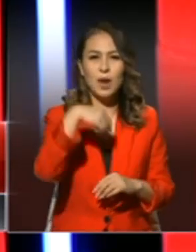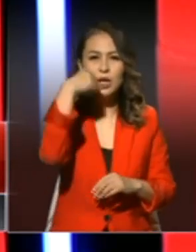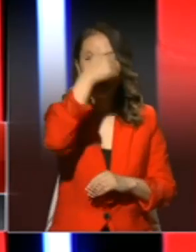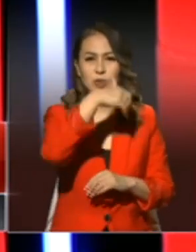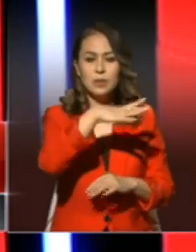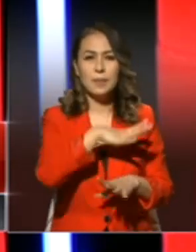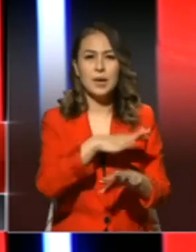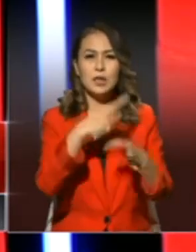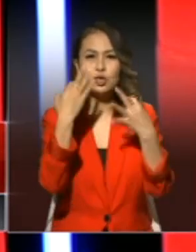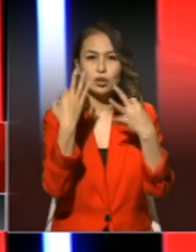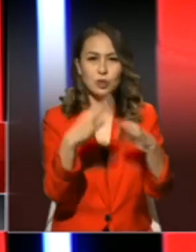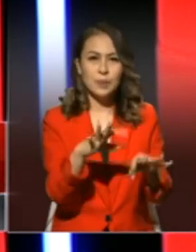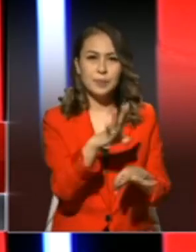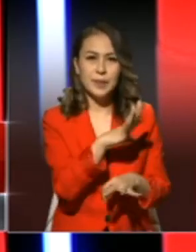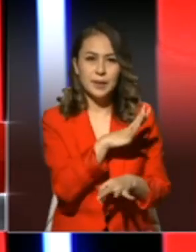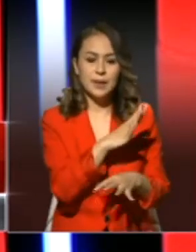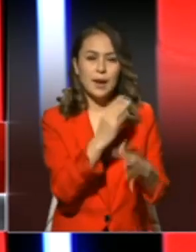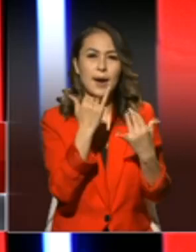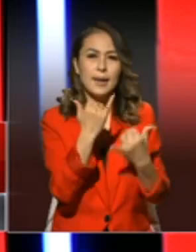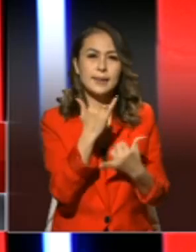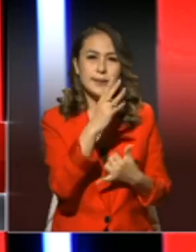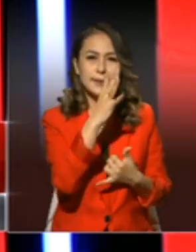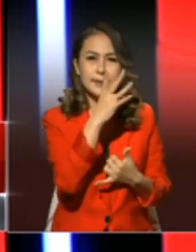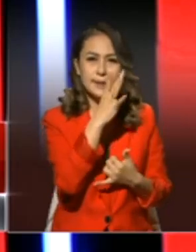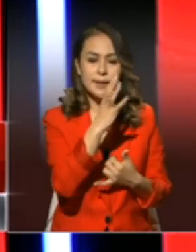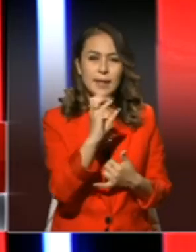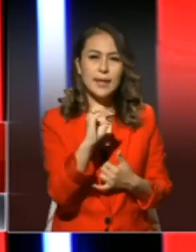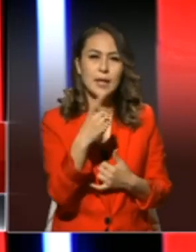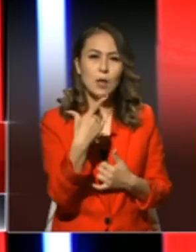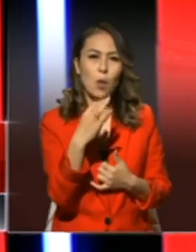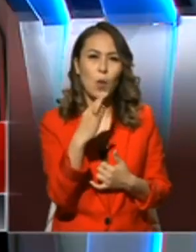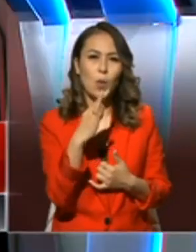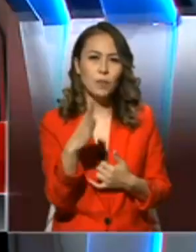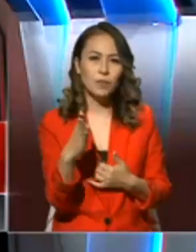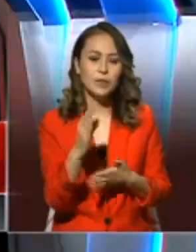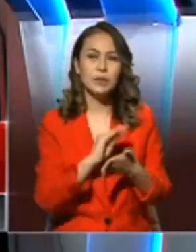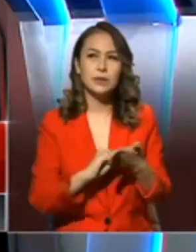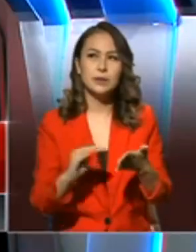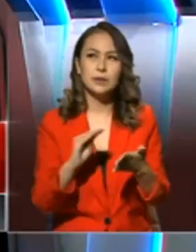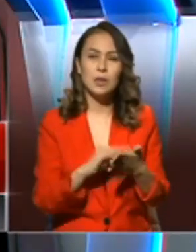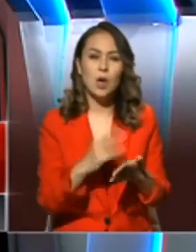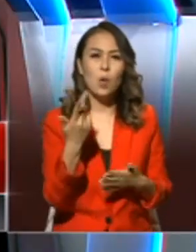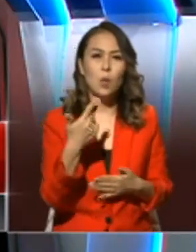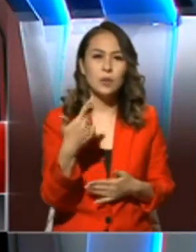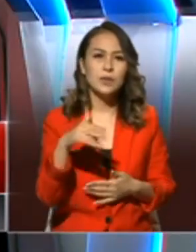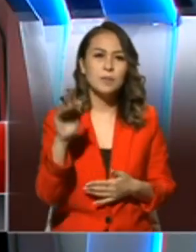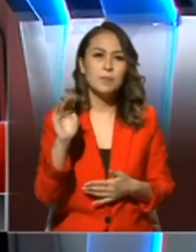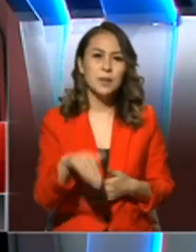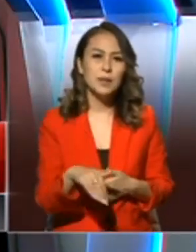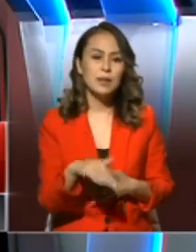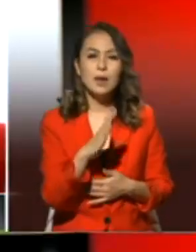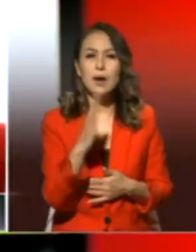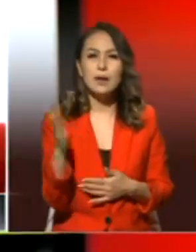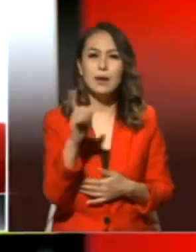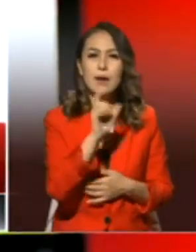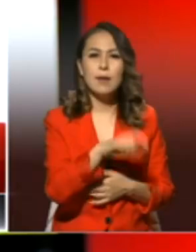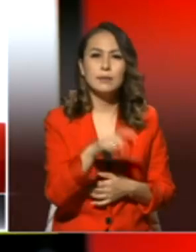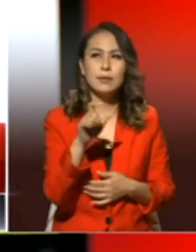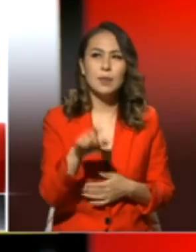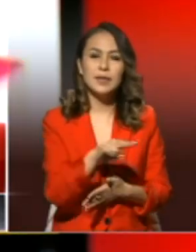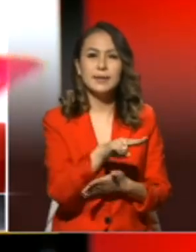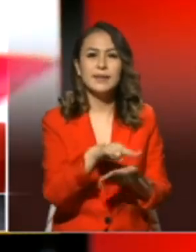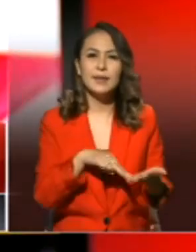келді ғой, мысалы жаңағы қазіргі кезде мына ЕГОВ жүйесінде 30 мыңнан адам